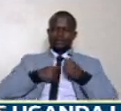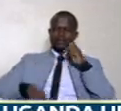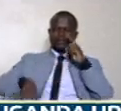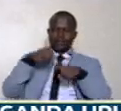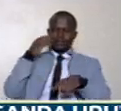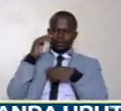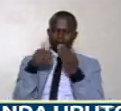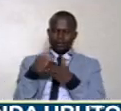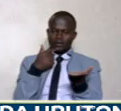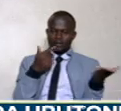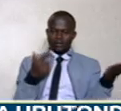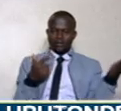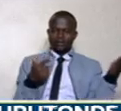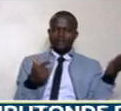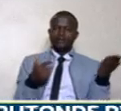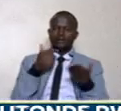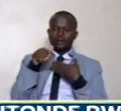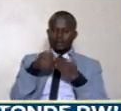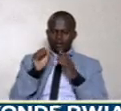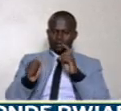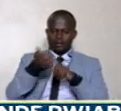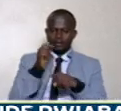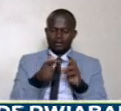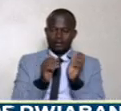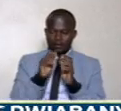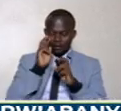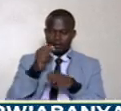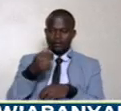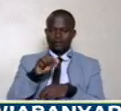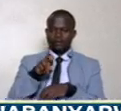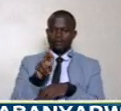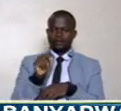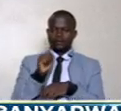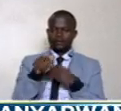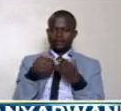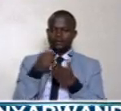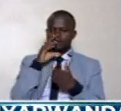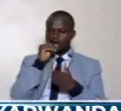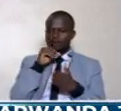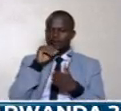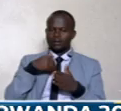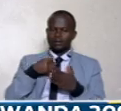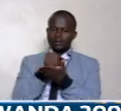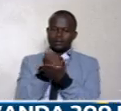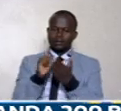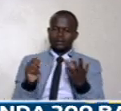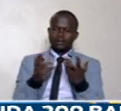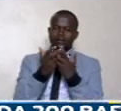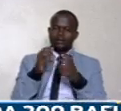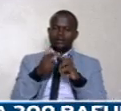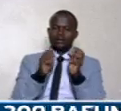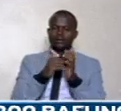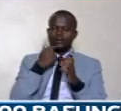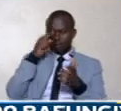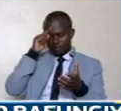insinzi kandi ngo yize ko bazabigeraho yanagarutse kuri Haruna Niyonzima uyu wavuzwe kutagira ibyangombwa bihuye ariko ngo